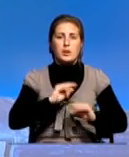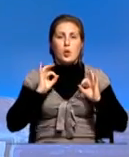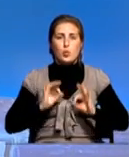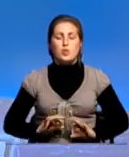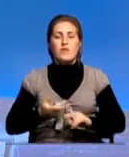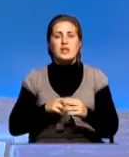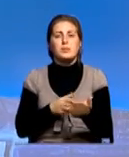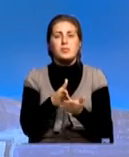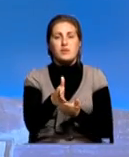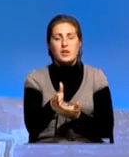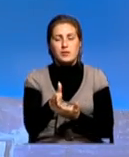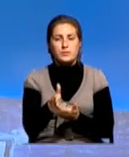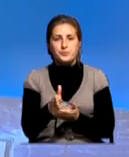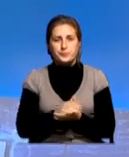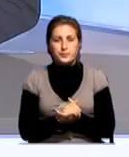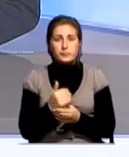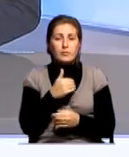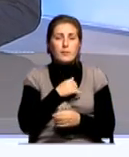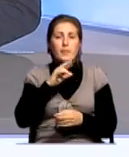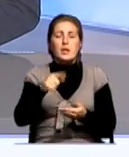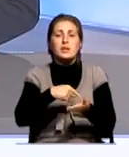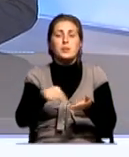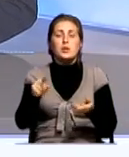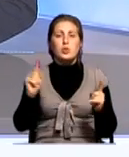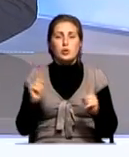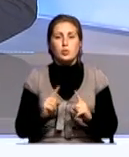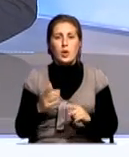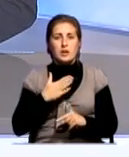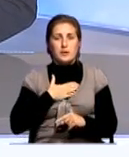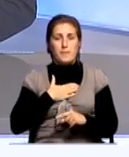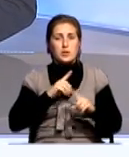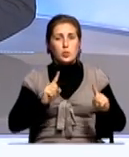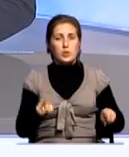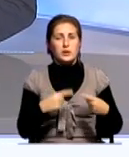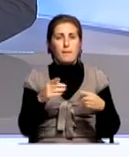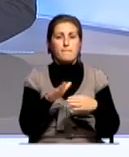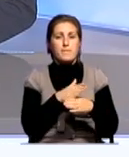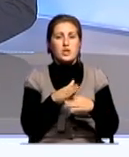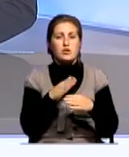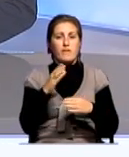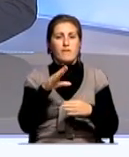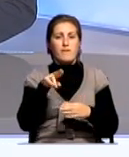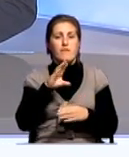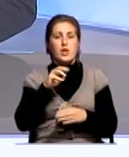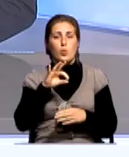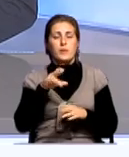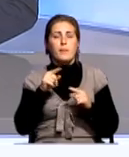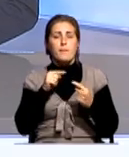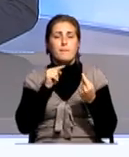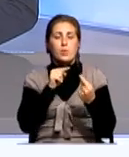этом направлении Ну хотел бы отметить что нами создана межведомственная Рабочая группа по противодействию